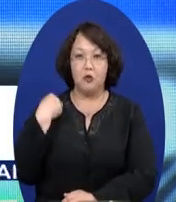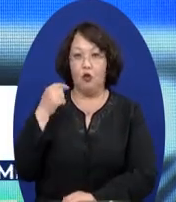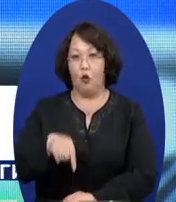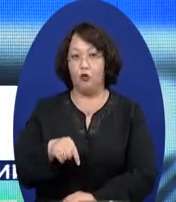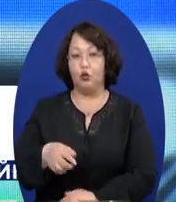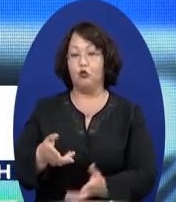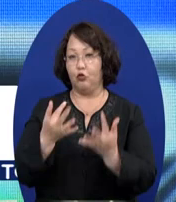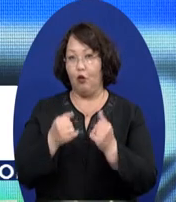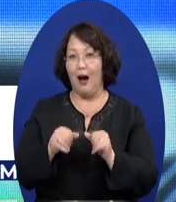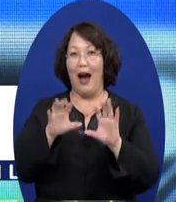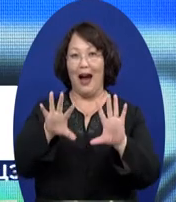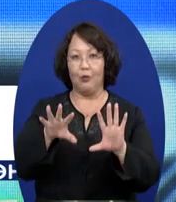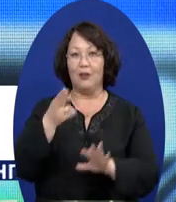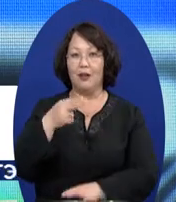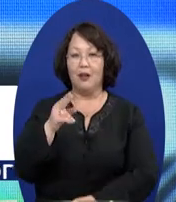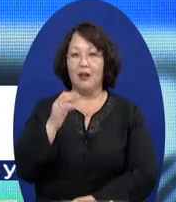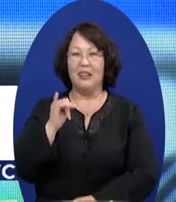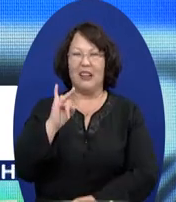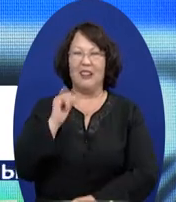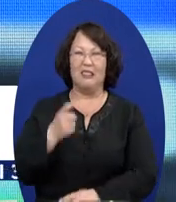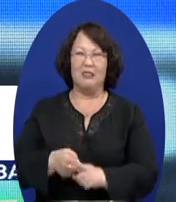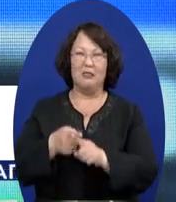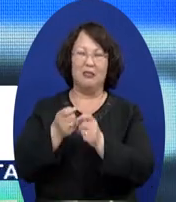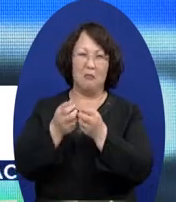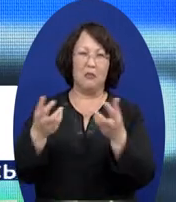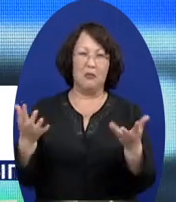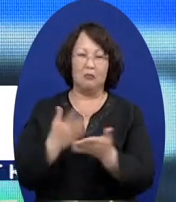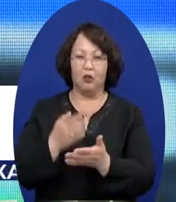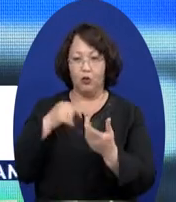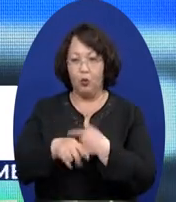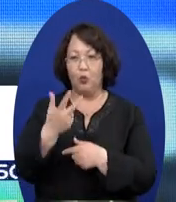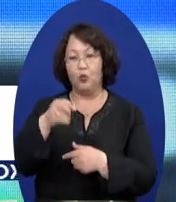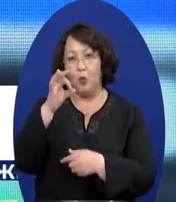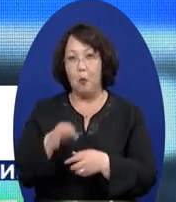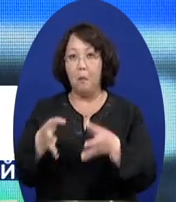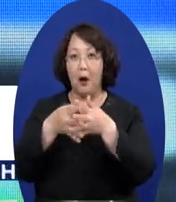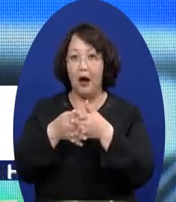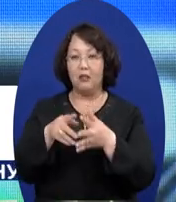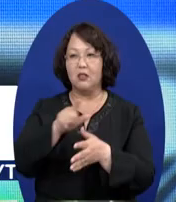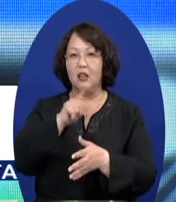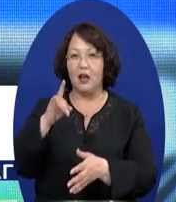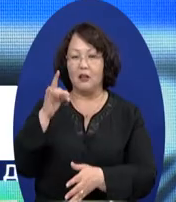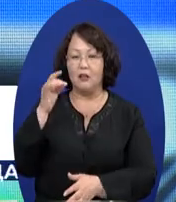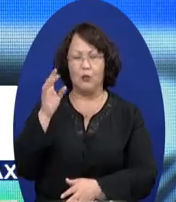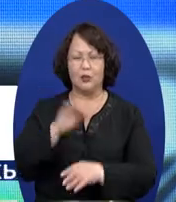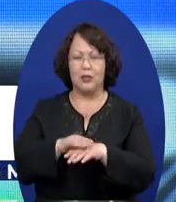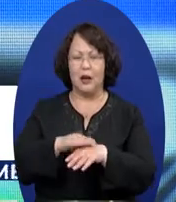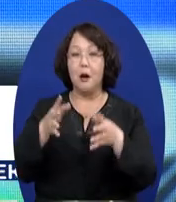энэ тоодоо 10 дахин нэмэгдээд байна. Үүний 30 орчим хувийг нь орон сууцны заллих гэмт хэрэг эзэлж байна.